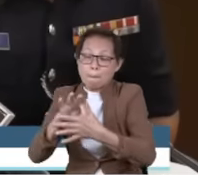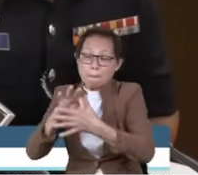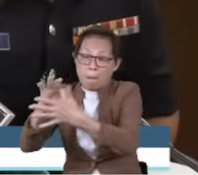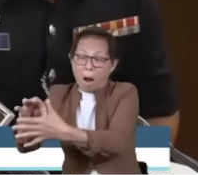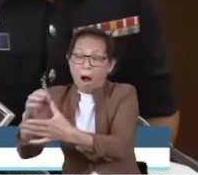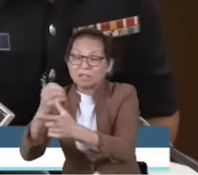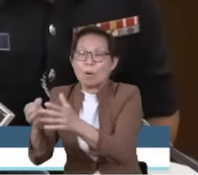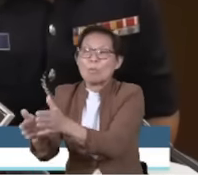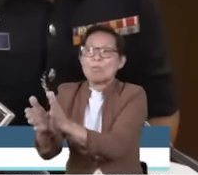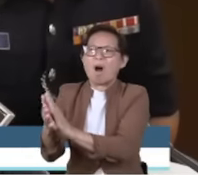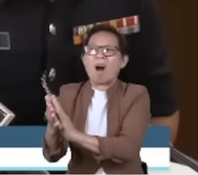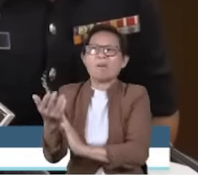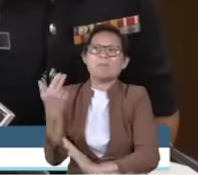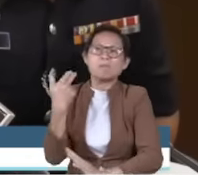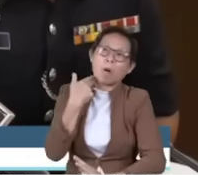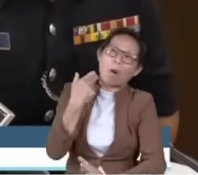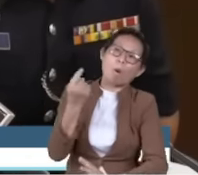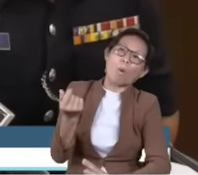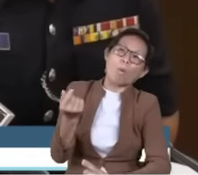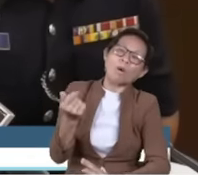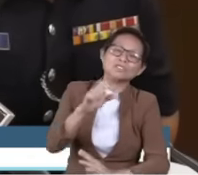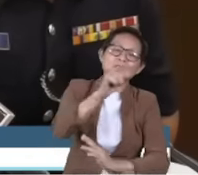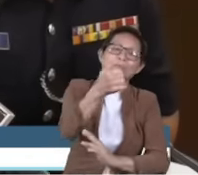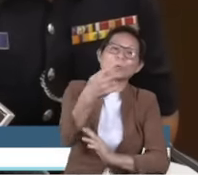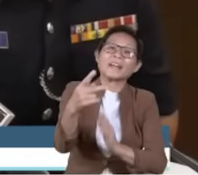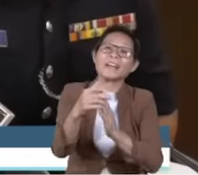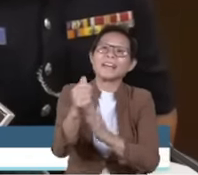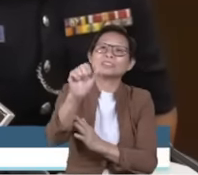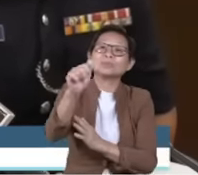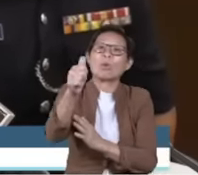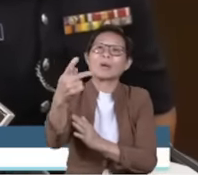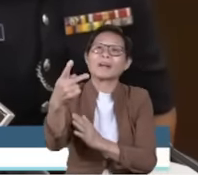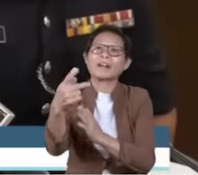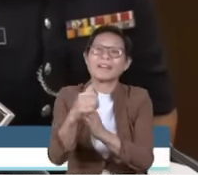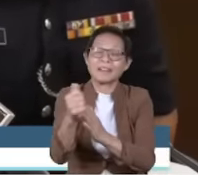ataupun memeras uang berjumlah 10.000 Ringgit